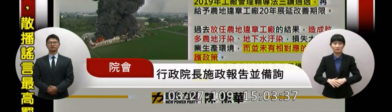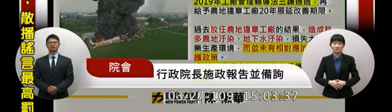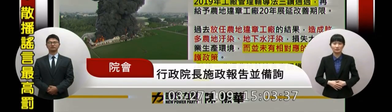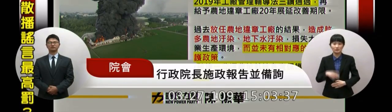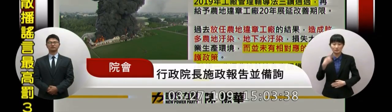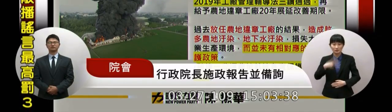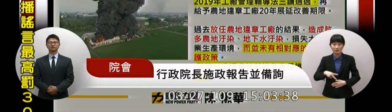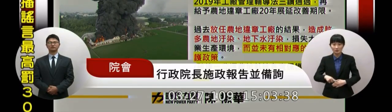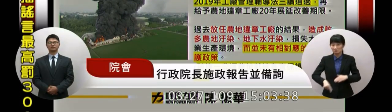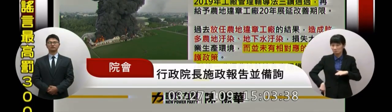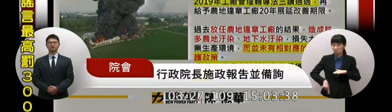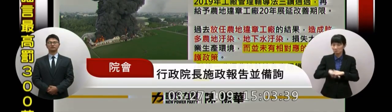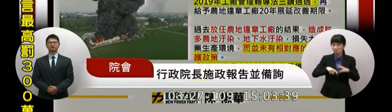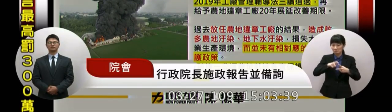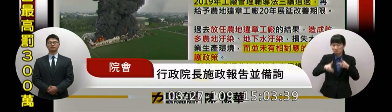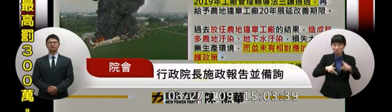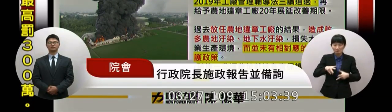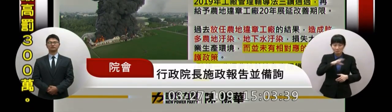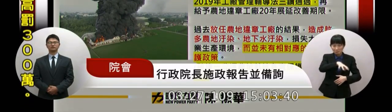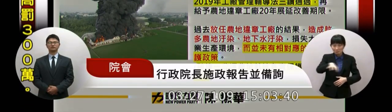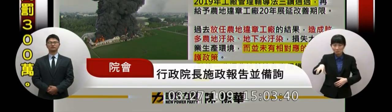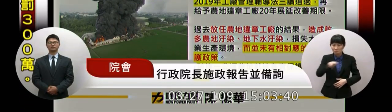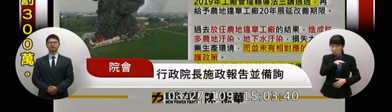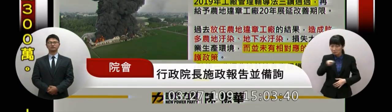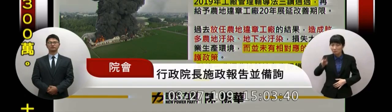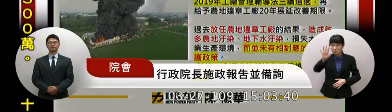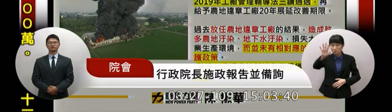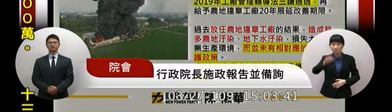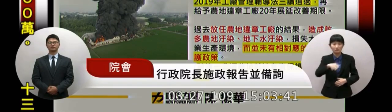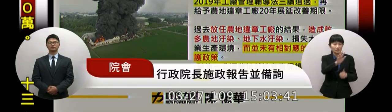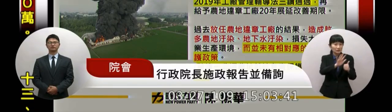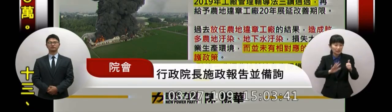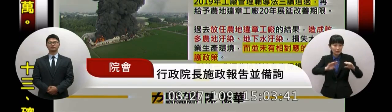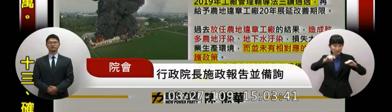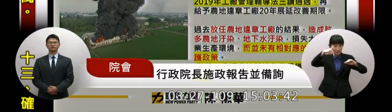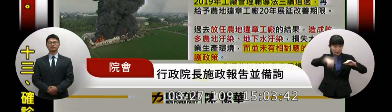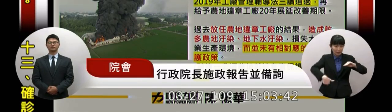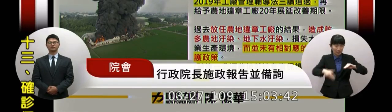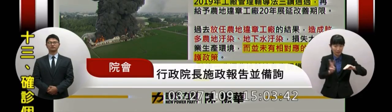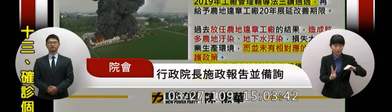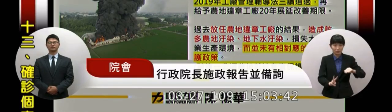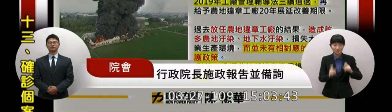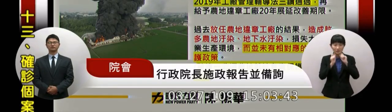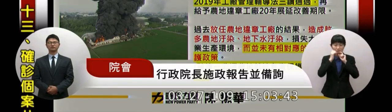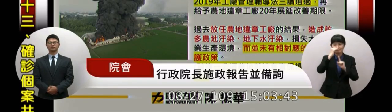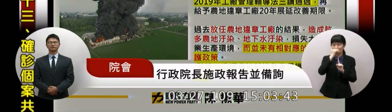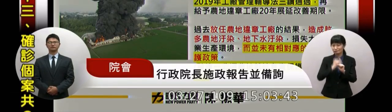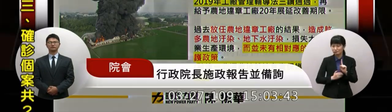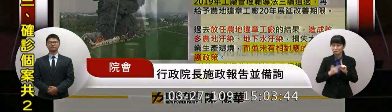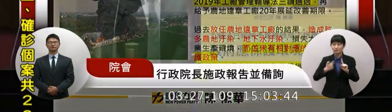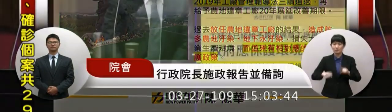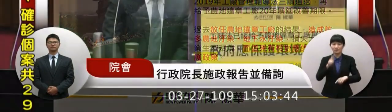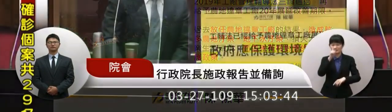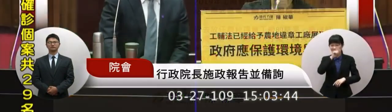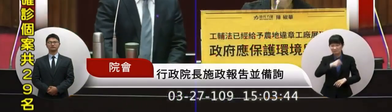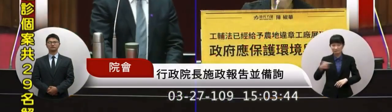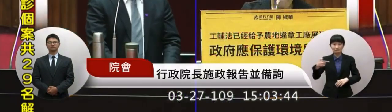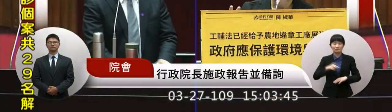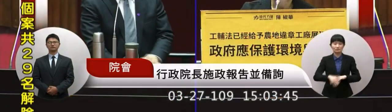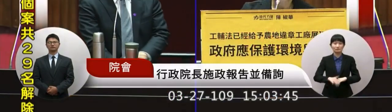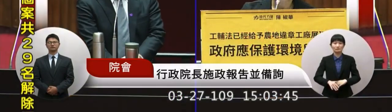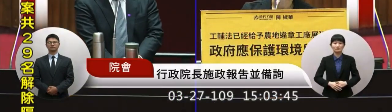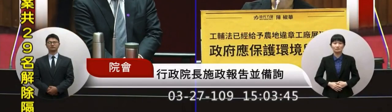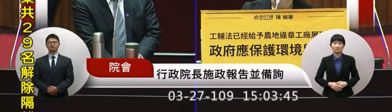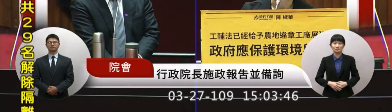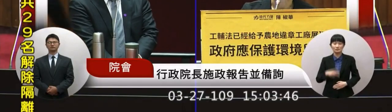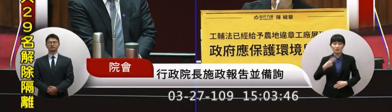法的工厂也造成当地的地下水哈的品质是比较差的。那